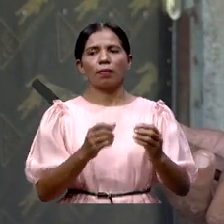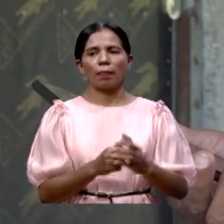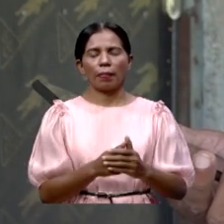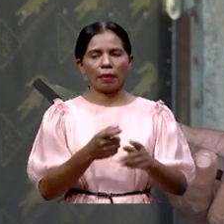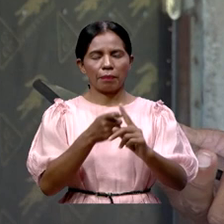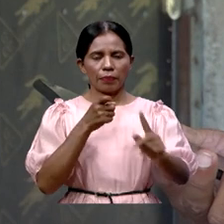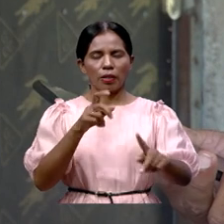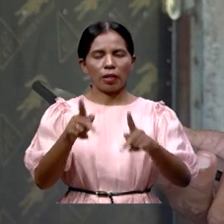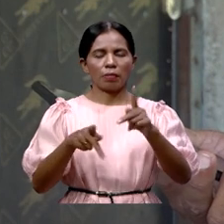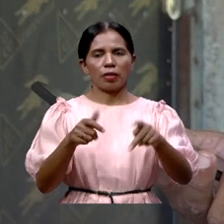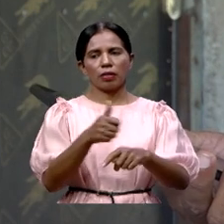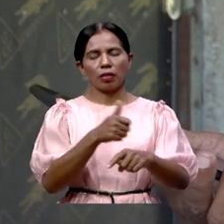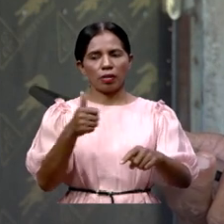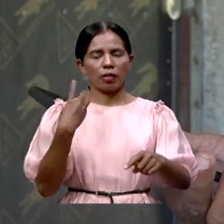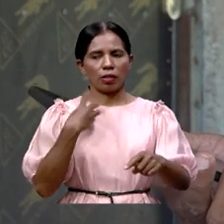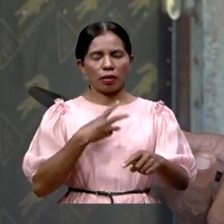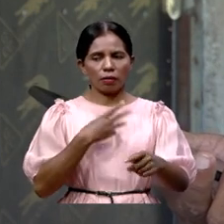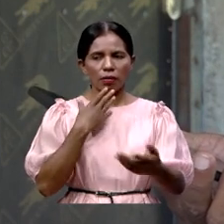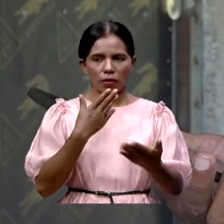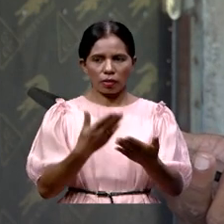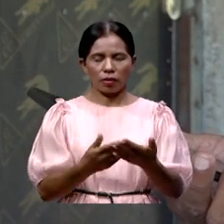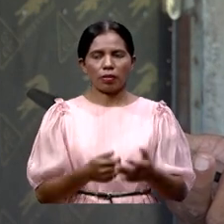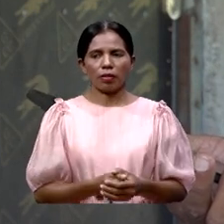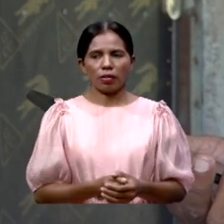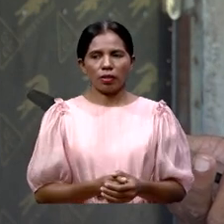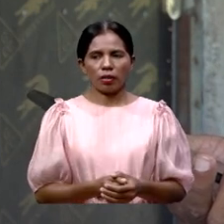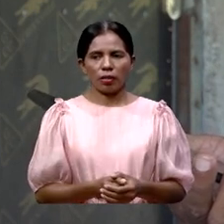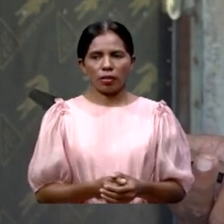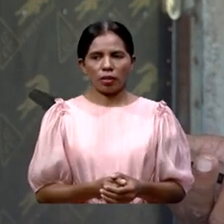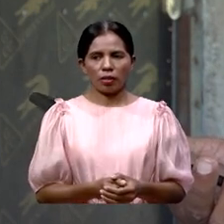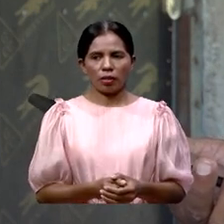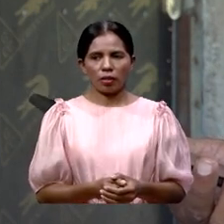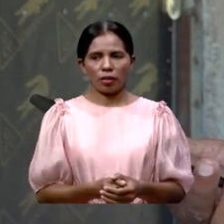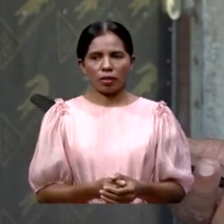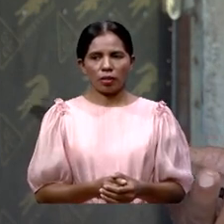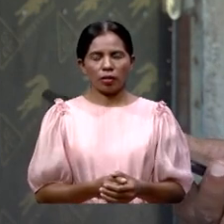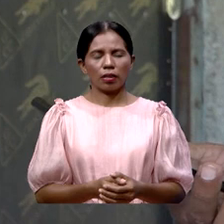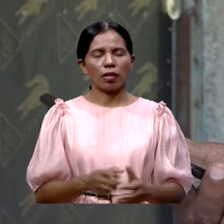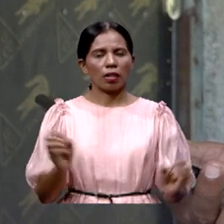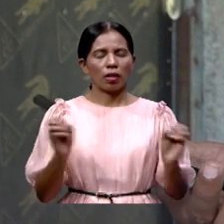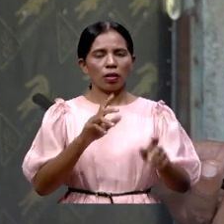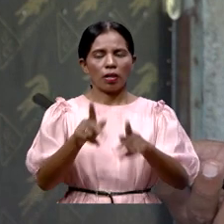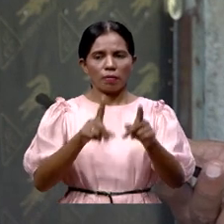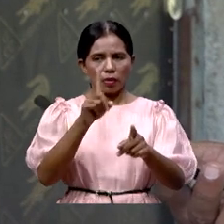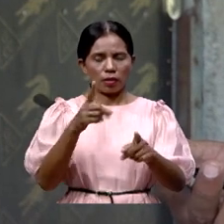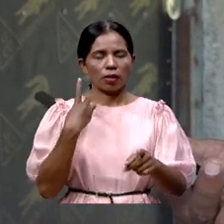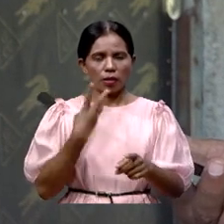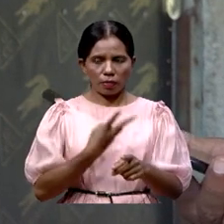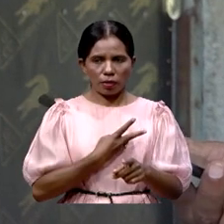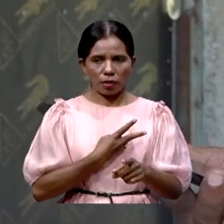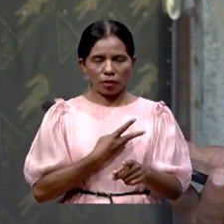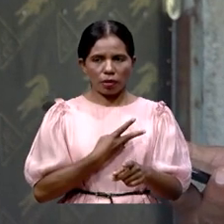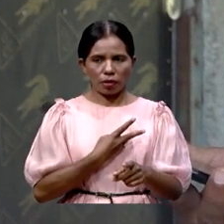be konsumidor sira ni ami garantu dia ni ho natura jaka darantu garantu karak ni laoho ema idan ini maka ami